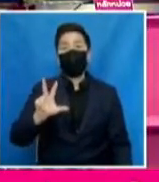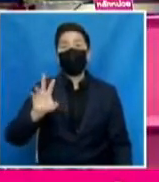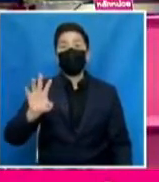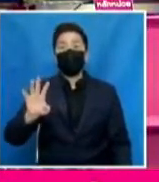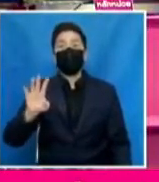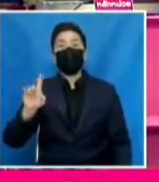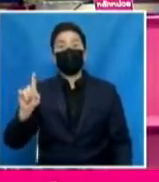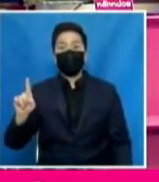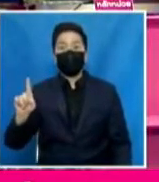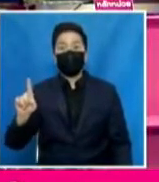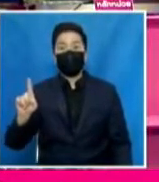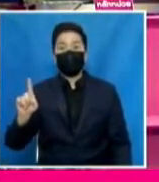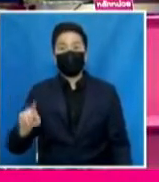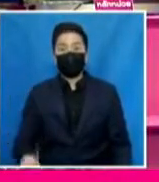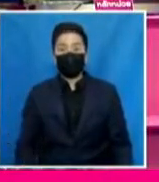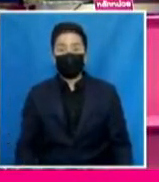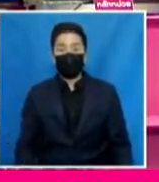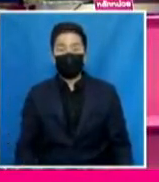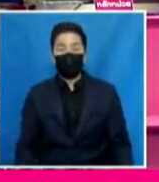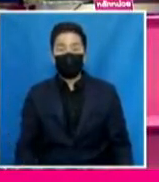1121341